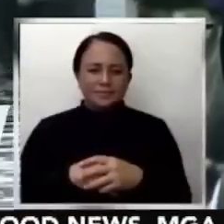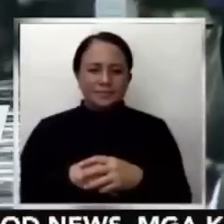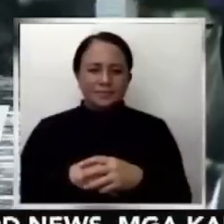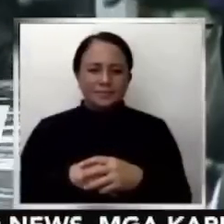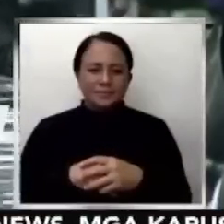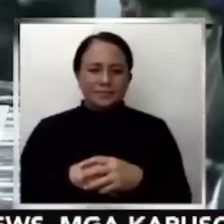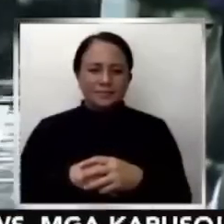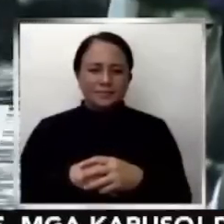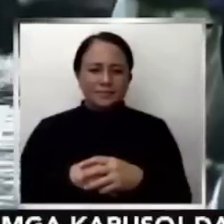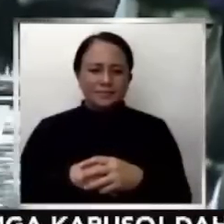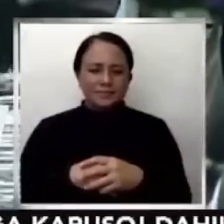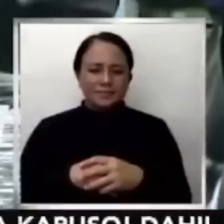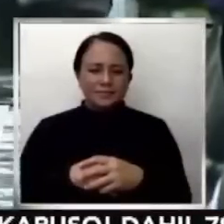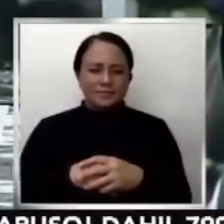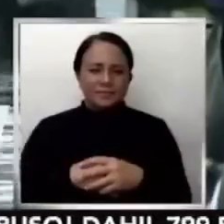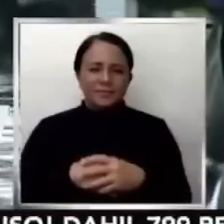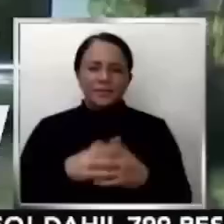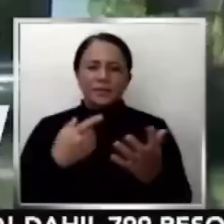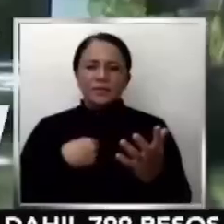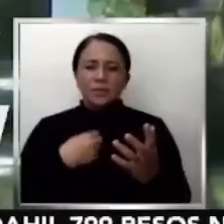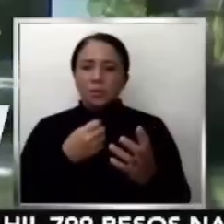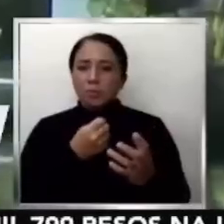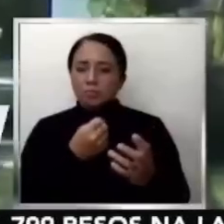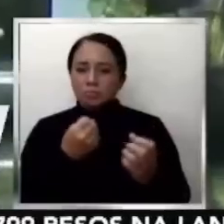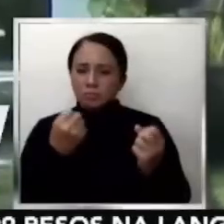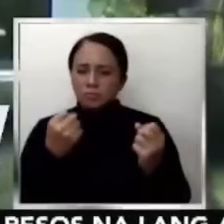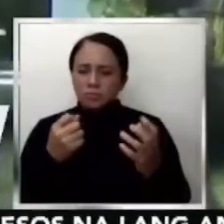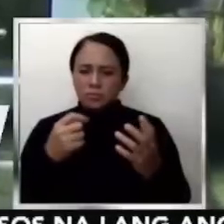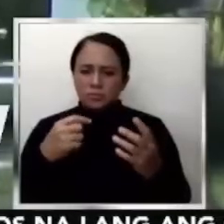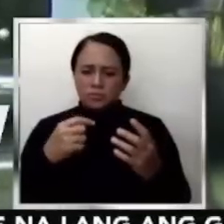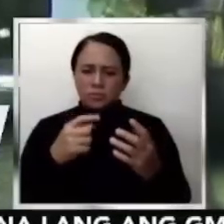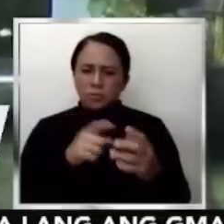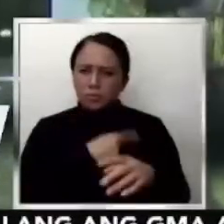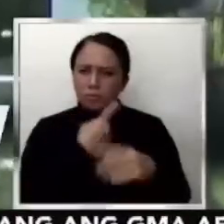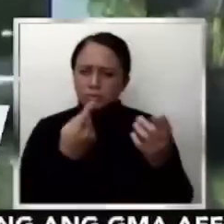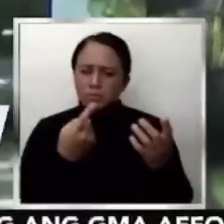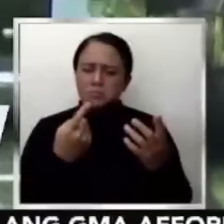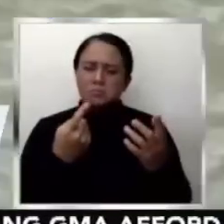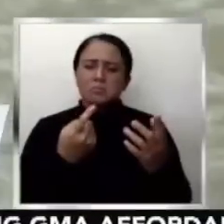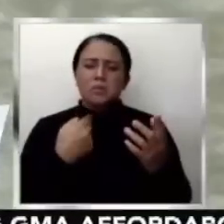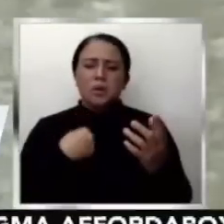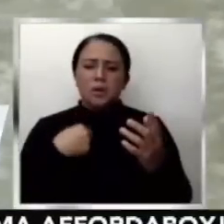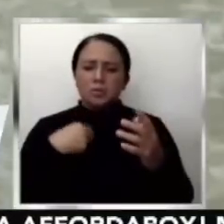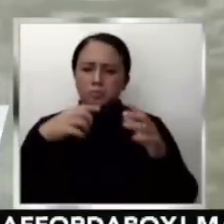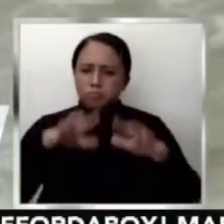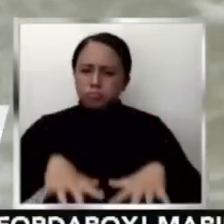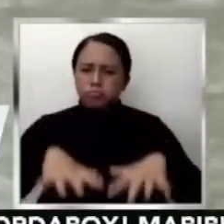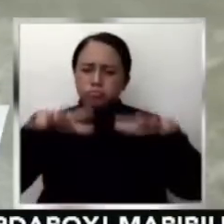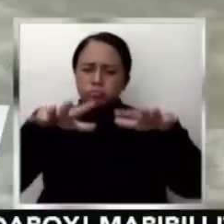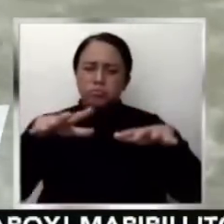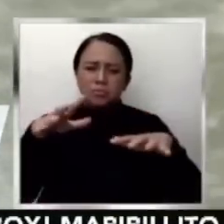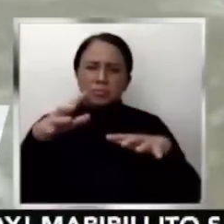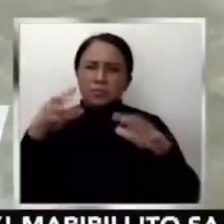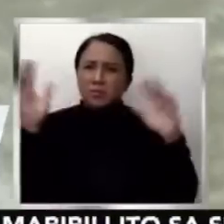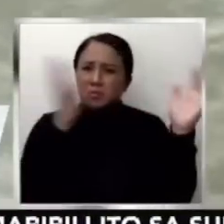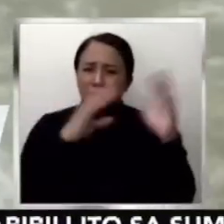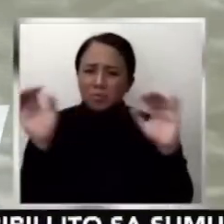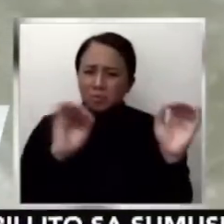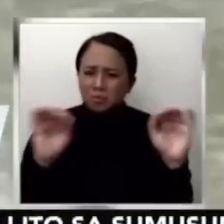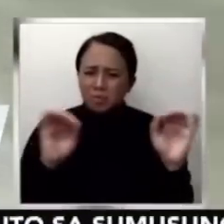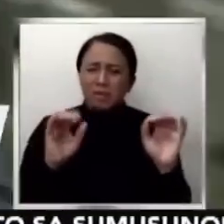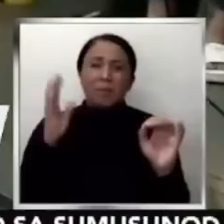Sa ilang araw ng baha sa Bulacan kahit wala ng bagyo, kabilang sa sinisisi na naman ang tubig mula Ipo at Bustos